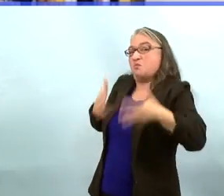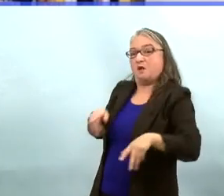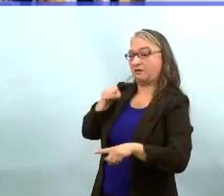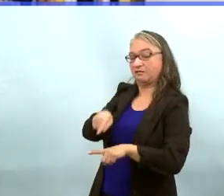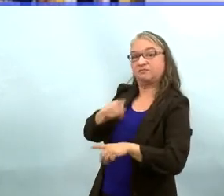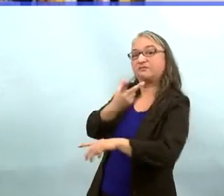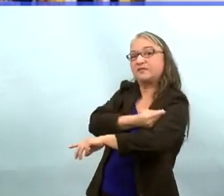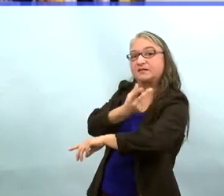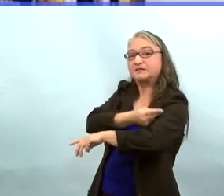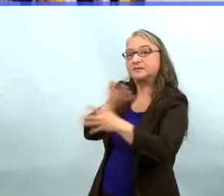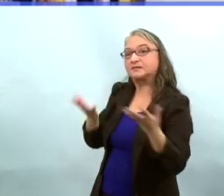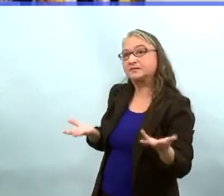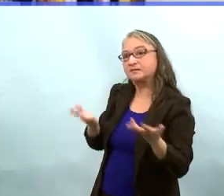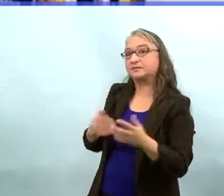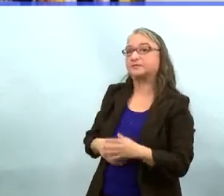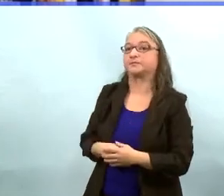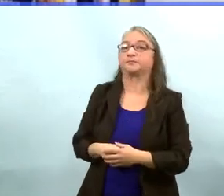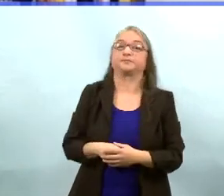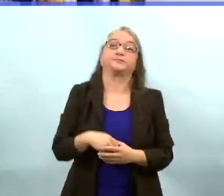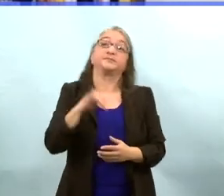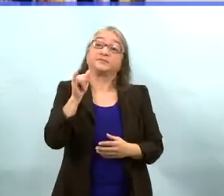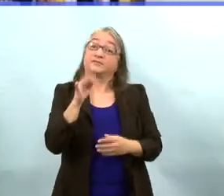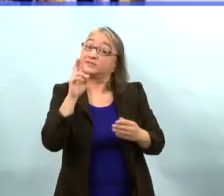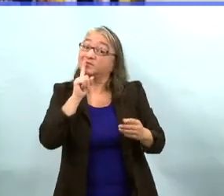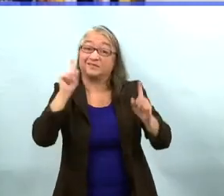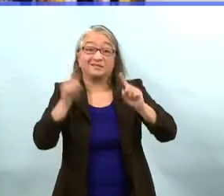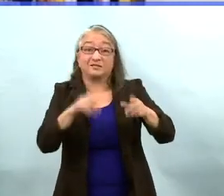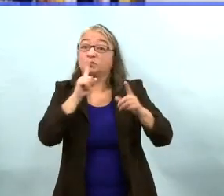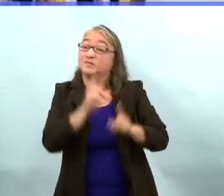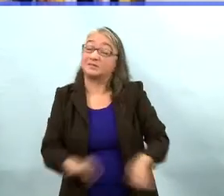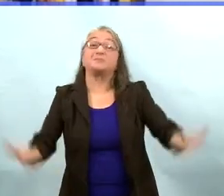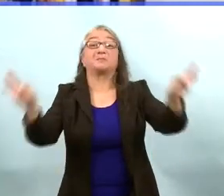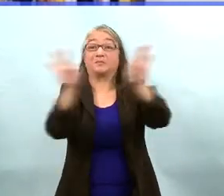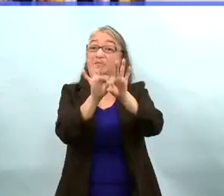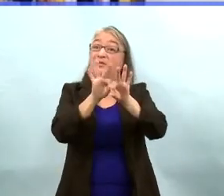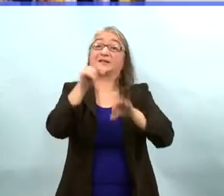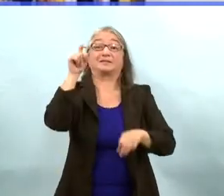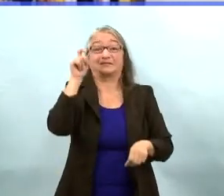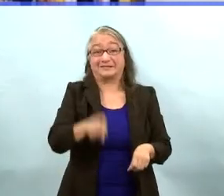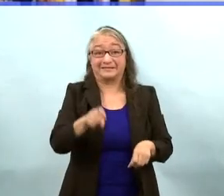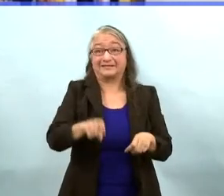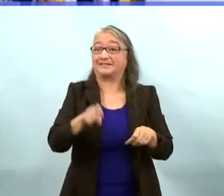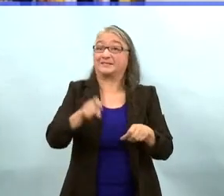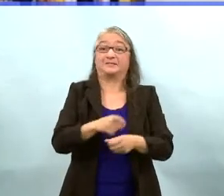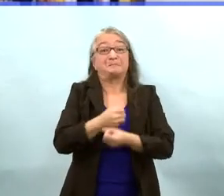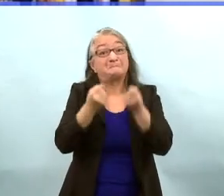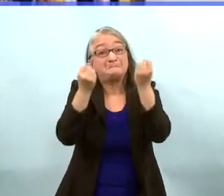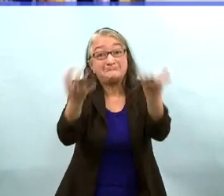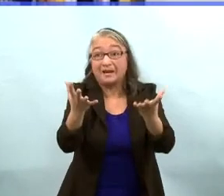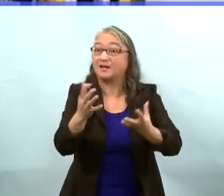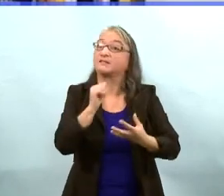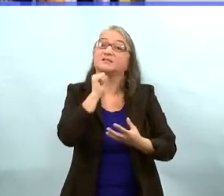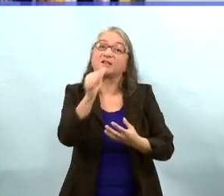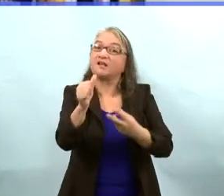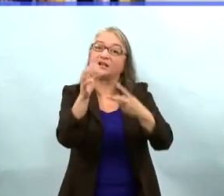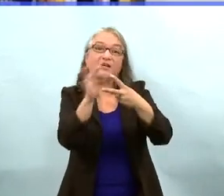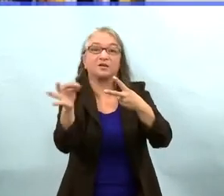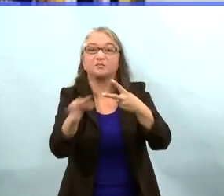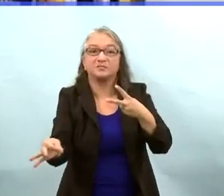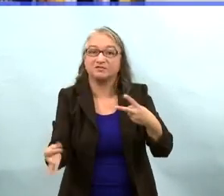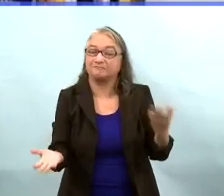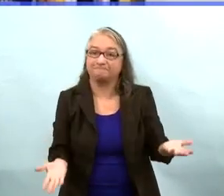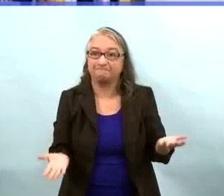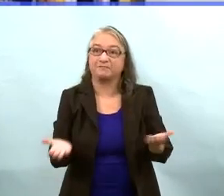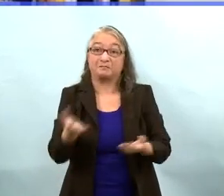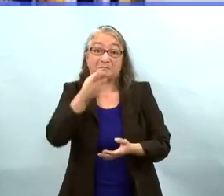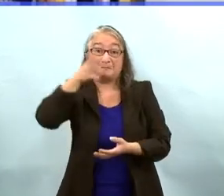crois que ce que vous venez de décrire, c'est quelque chose qu'il faut garder en tête. Beaucoup de ces enfants n'ont en fait pas le choix de savoir s'ils vont se faire vacciner ou pas parce que c'est une